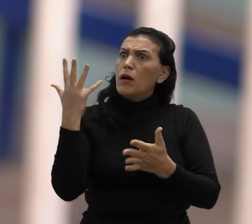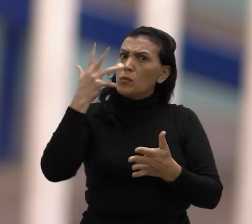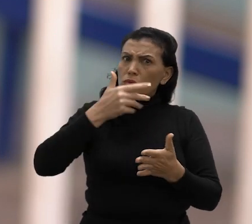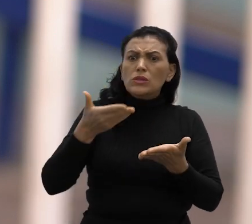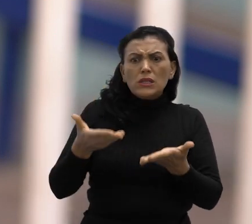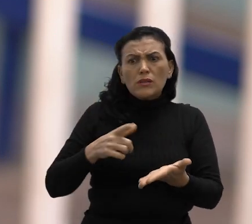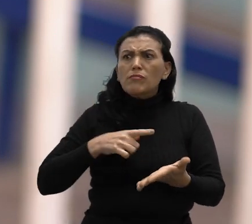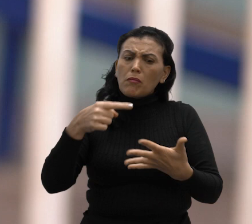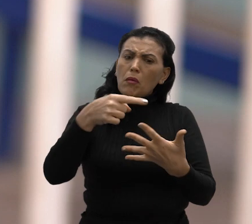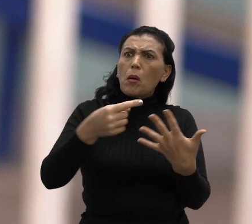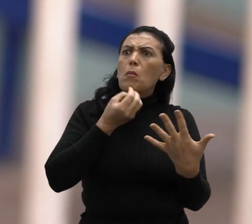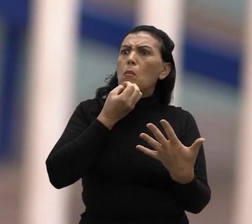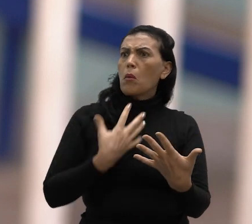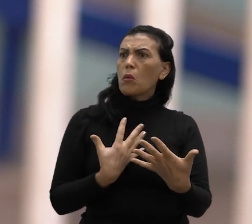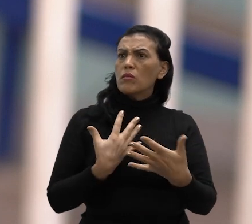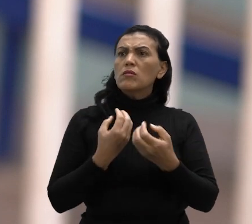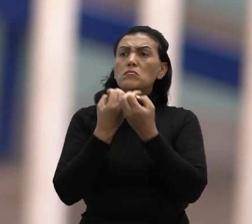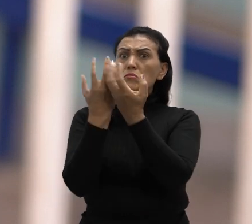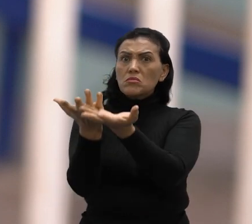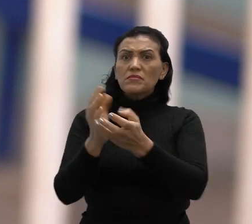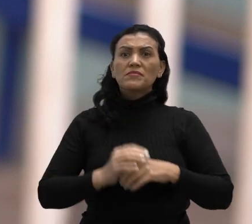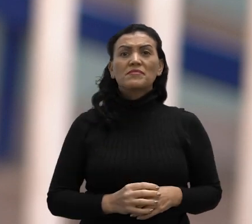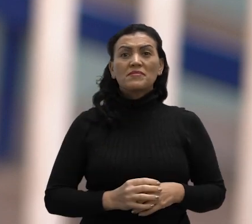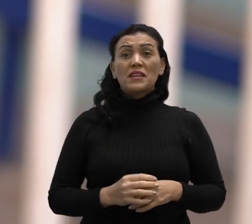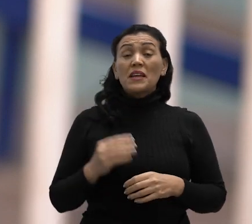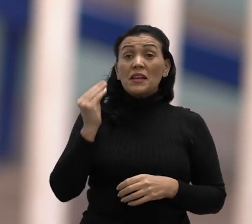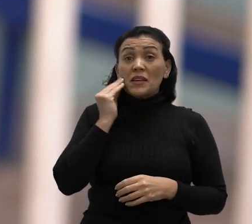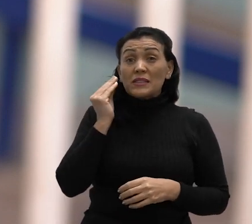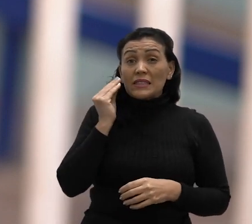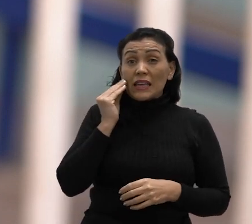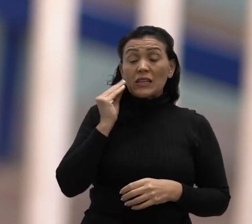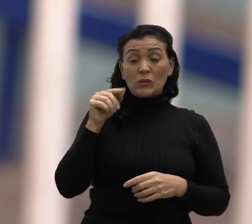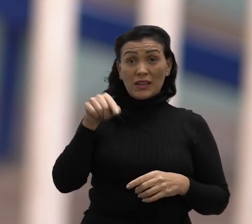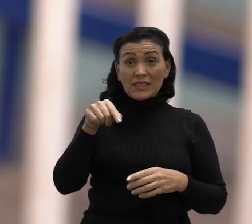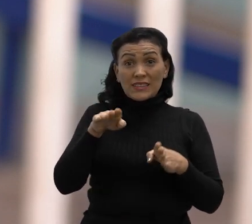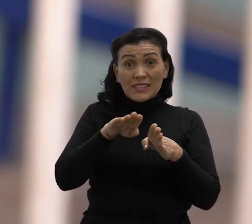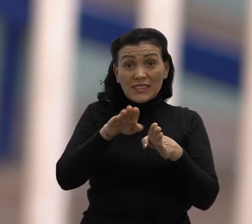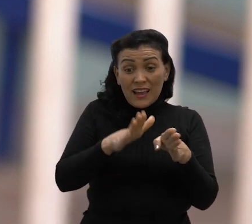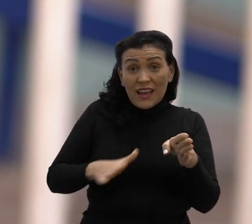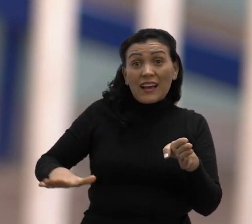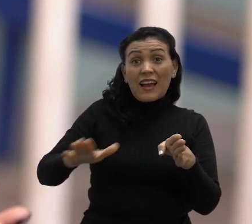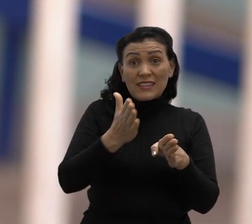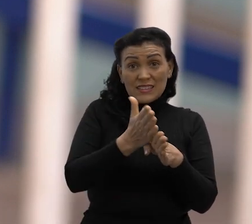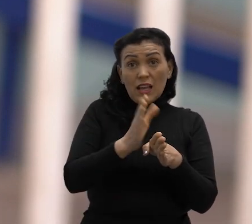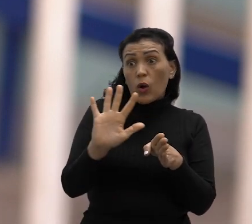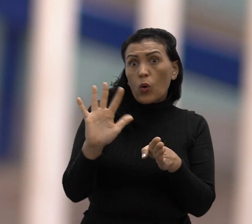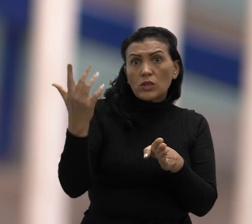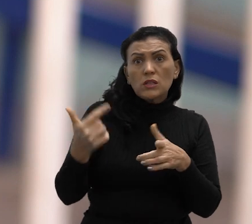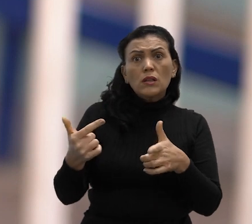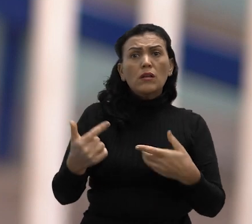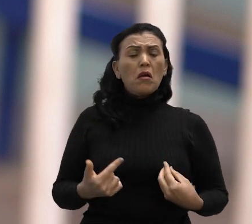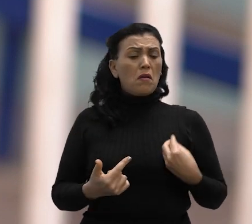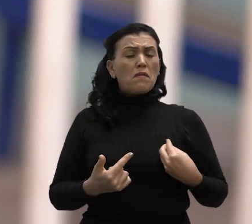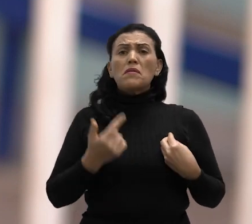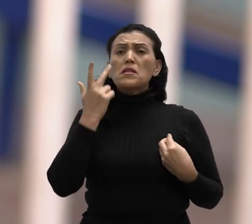انه غزه عادي رغم الحصار ورغم كل شيء صار بغزه عادي، ما زلنا مستمرين ومبسوطين